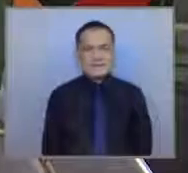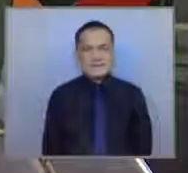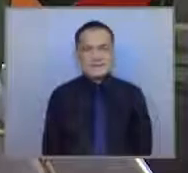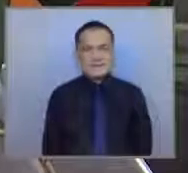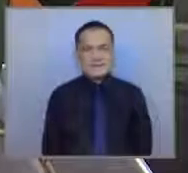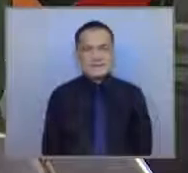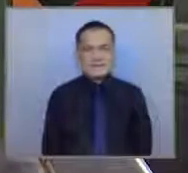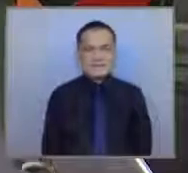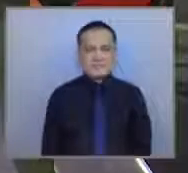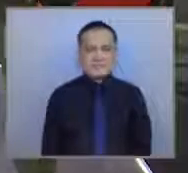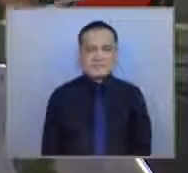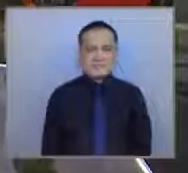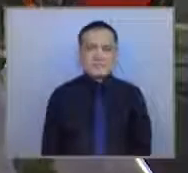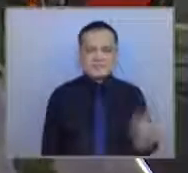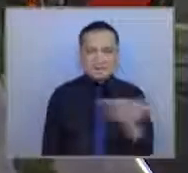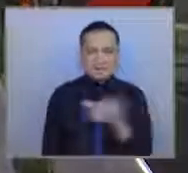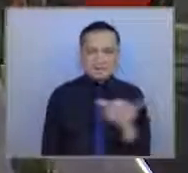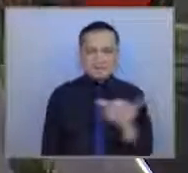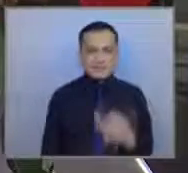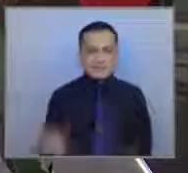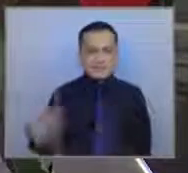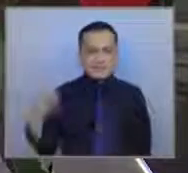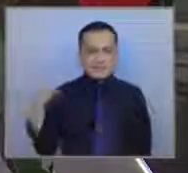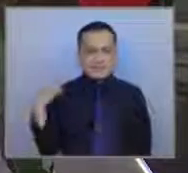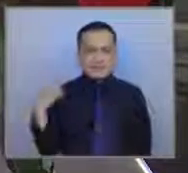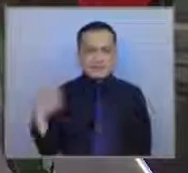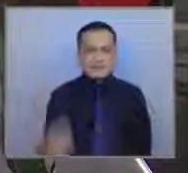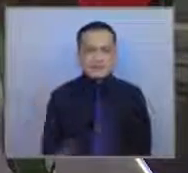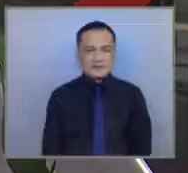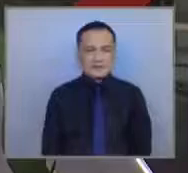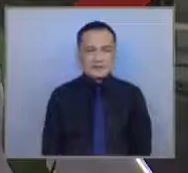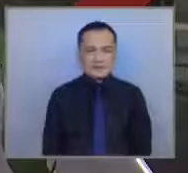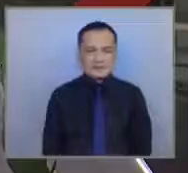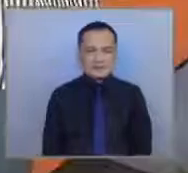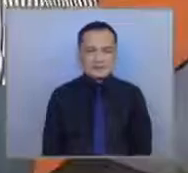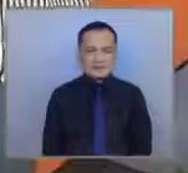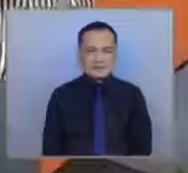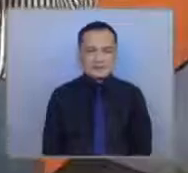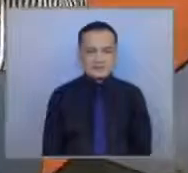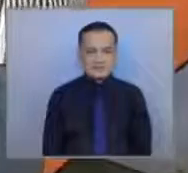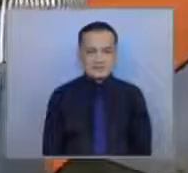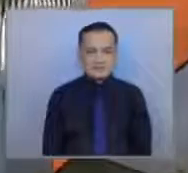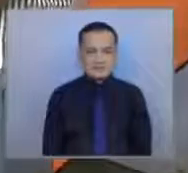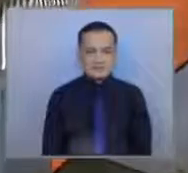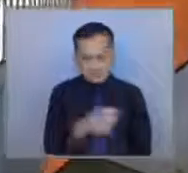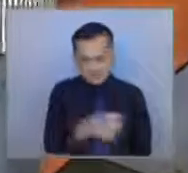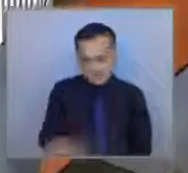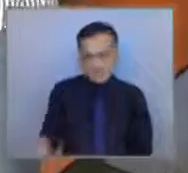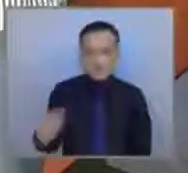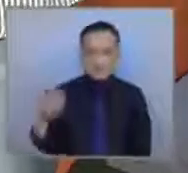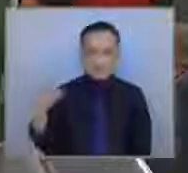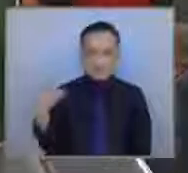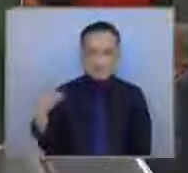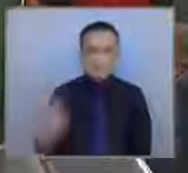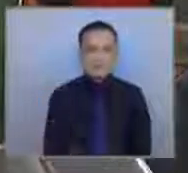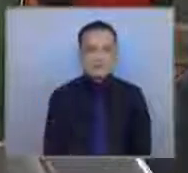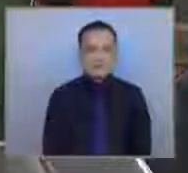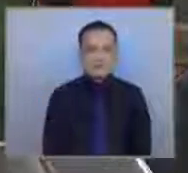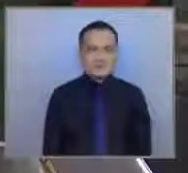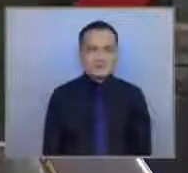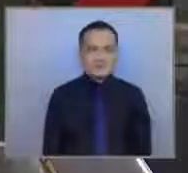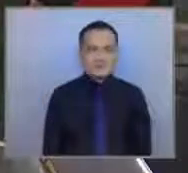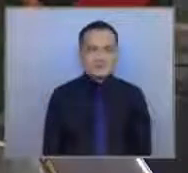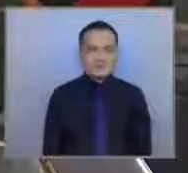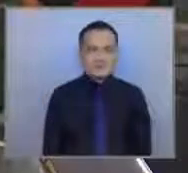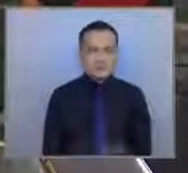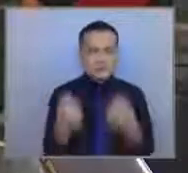kanan, pag mistrike doon, salubungin mo yung kamay niya. So, yun po. Yung five po,